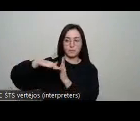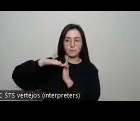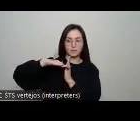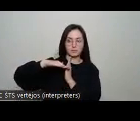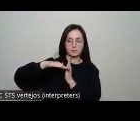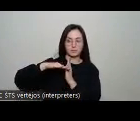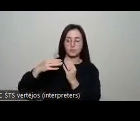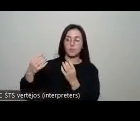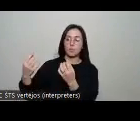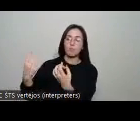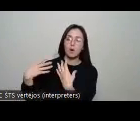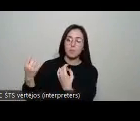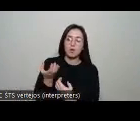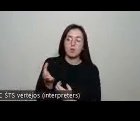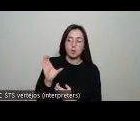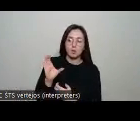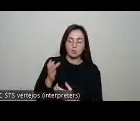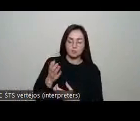grįžtamo ryšio, tuo geriau.